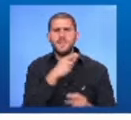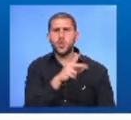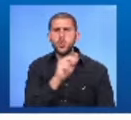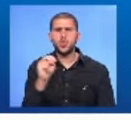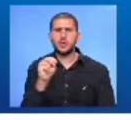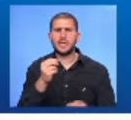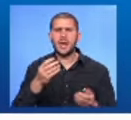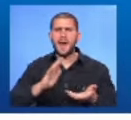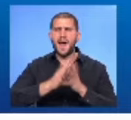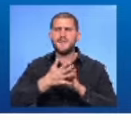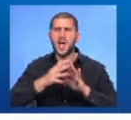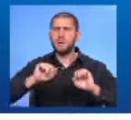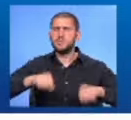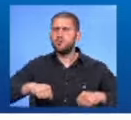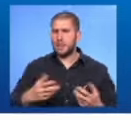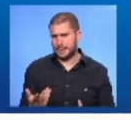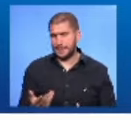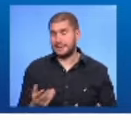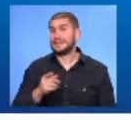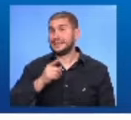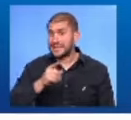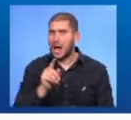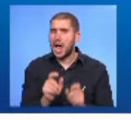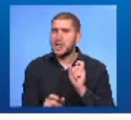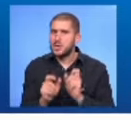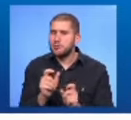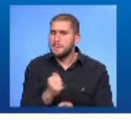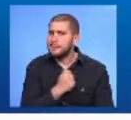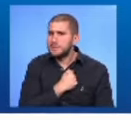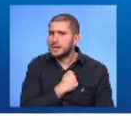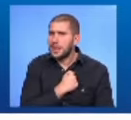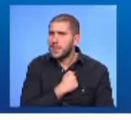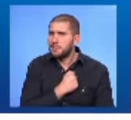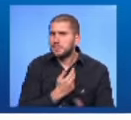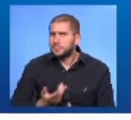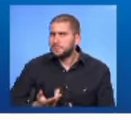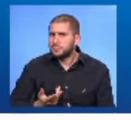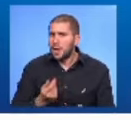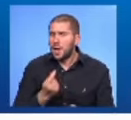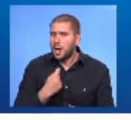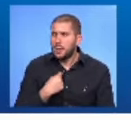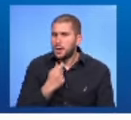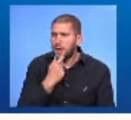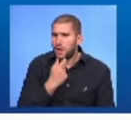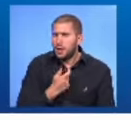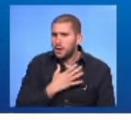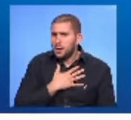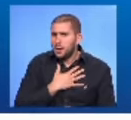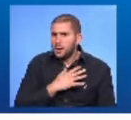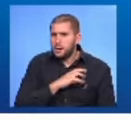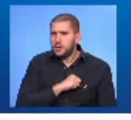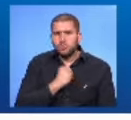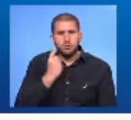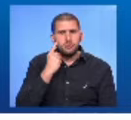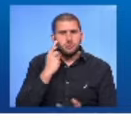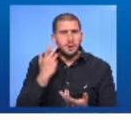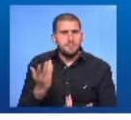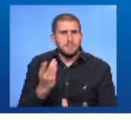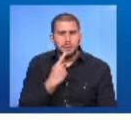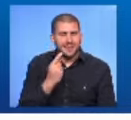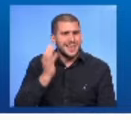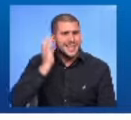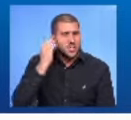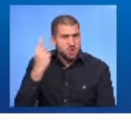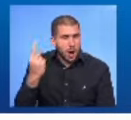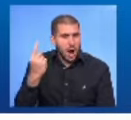ההפיכה המשטרית. זה אנשים מסכנים, אני נפל לי הלב, נצבט לי הלב ששמעתי אותה אומרת, אישה